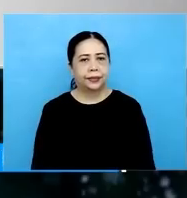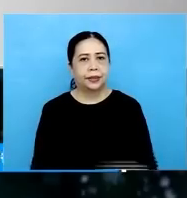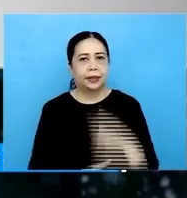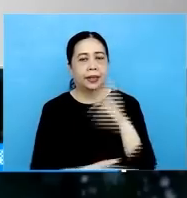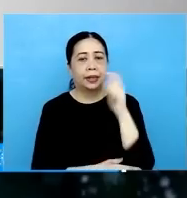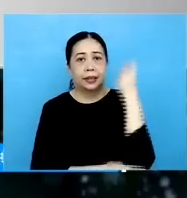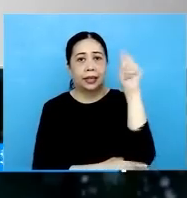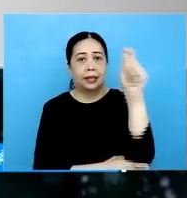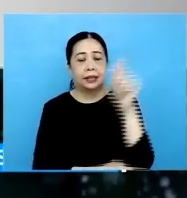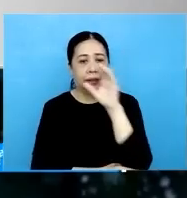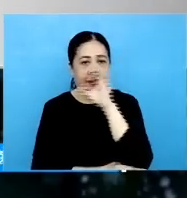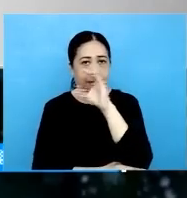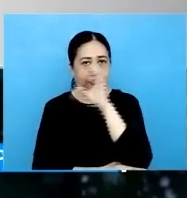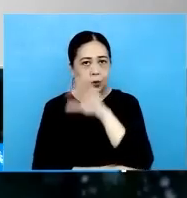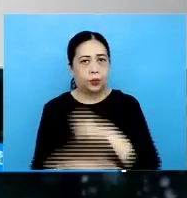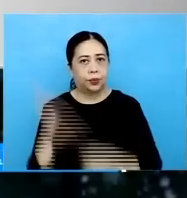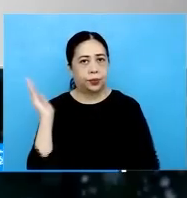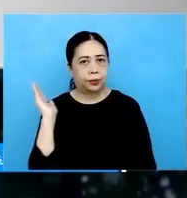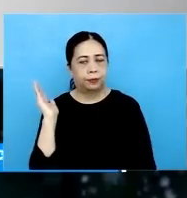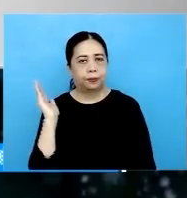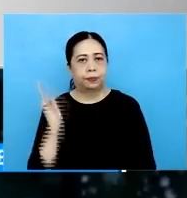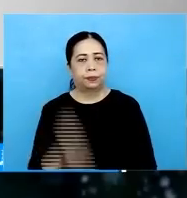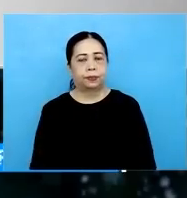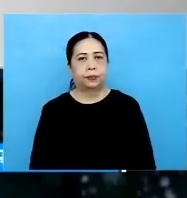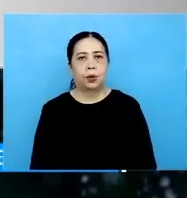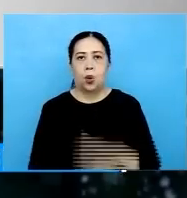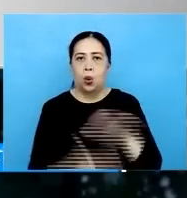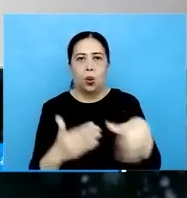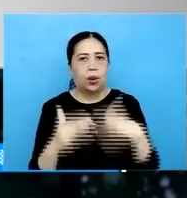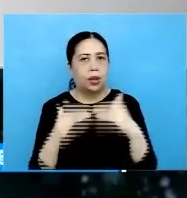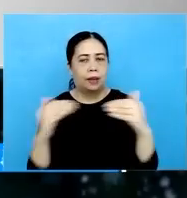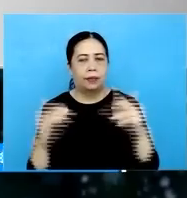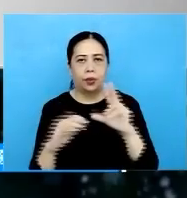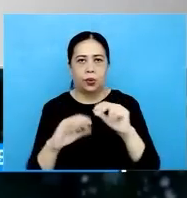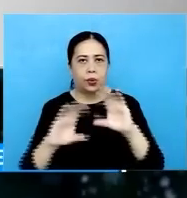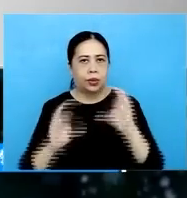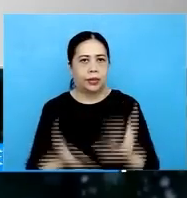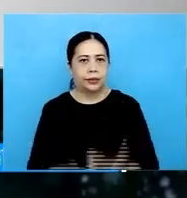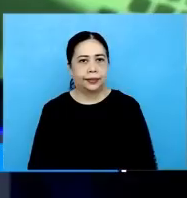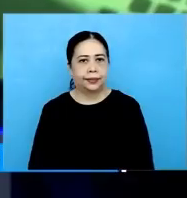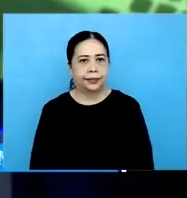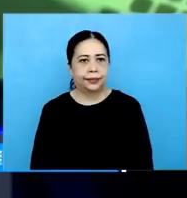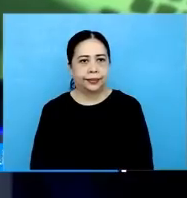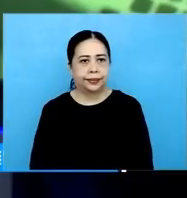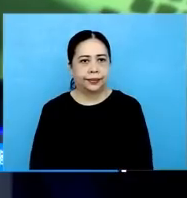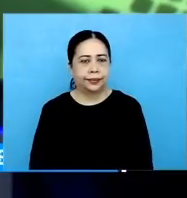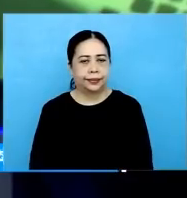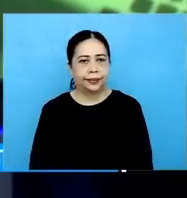Talisay, Cebu, walang pasok ang lahat ng antas sa mga pampublikong paaralan.